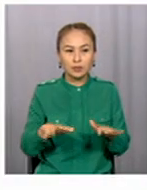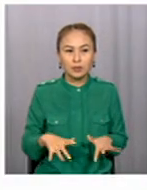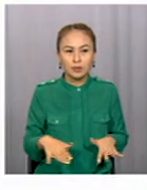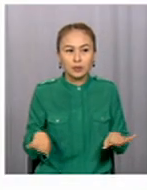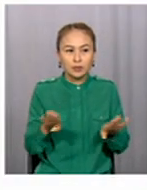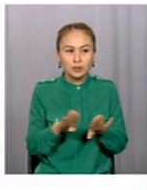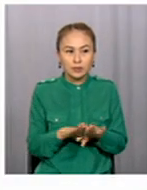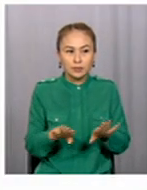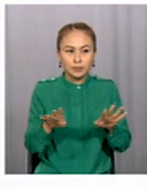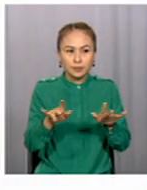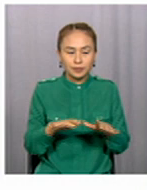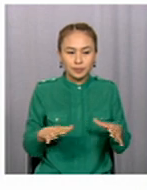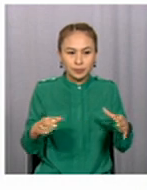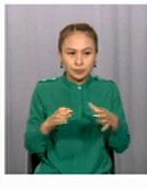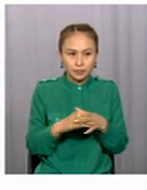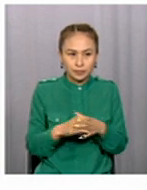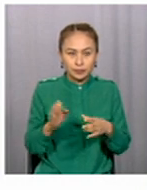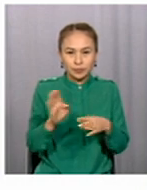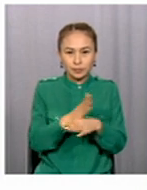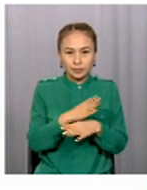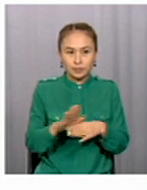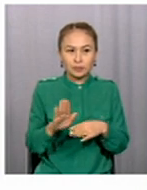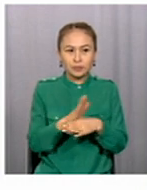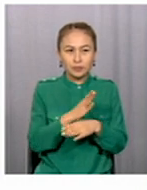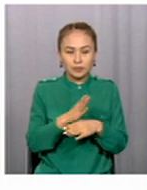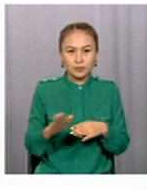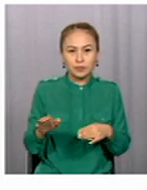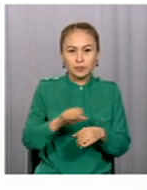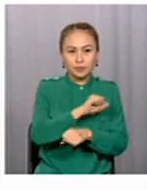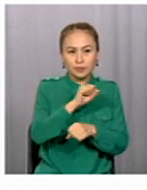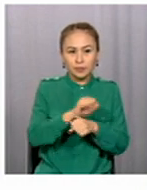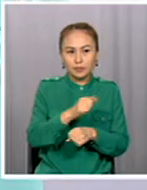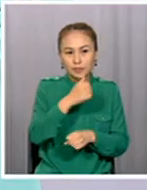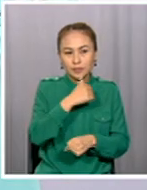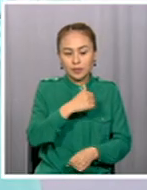осы компьютерлерге жеке-жеке тоқталып көрейік.